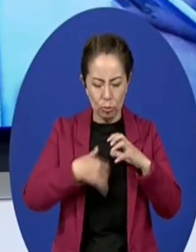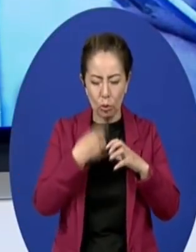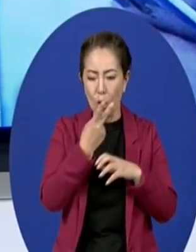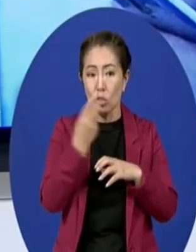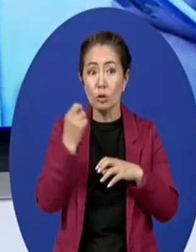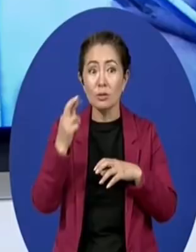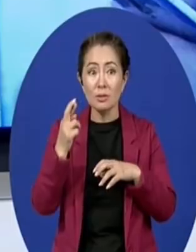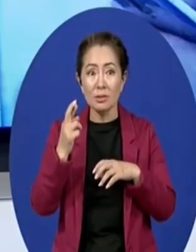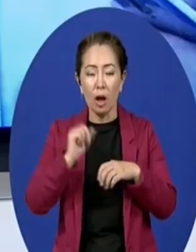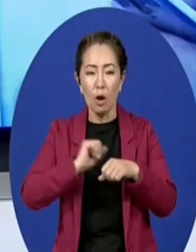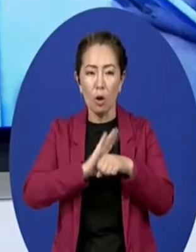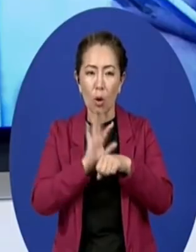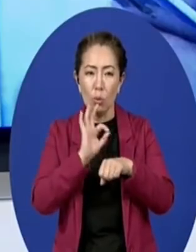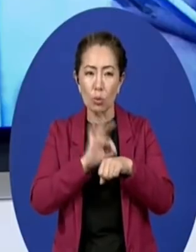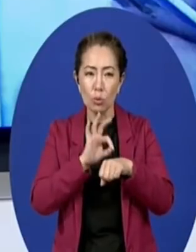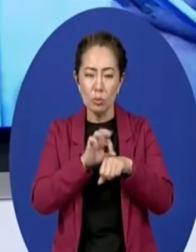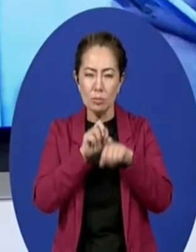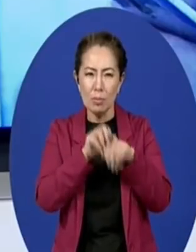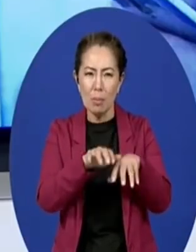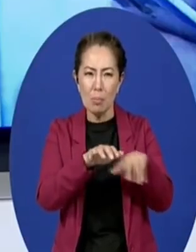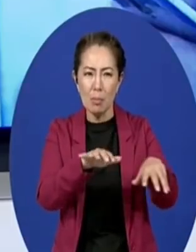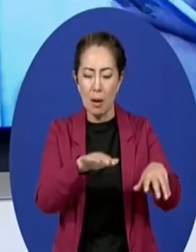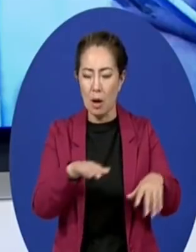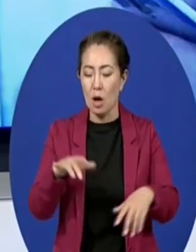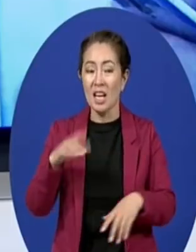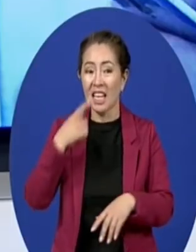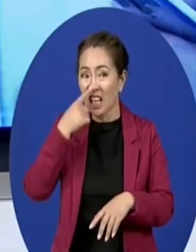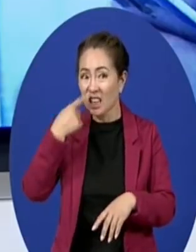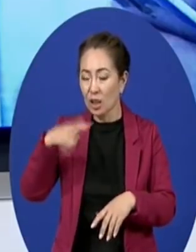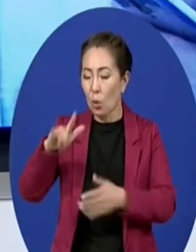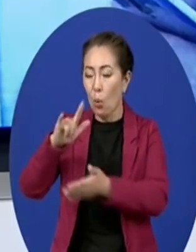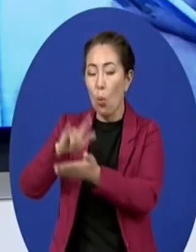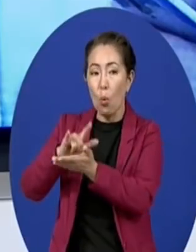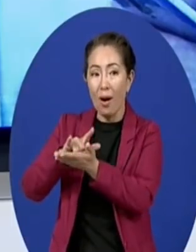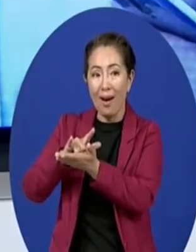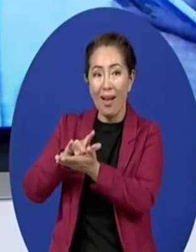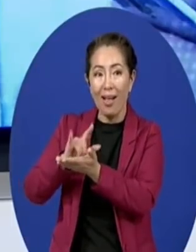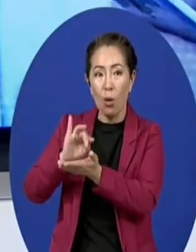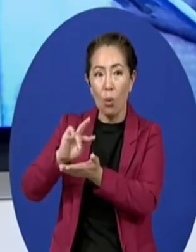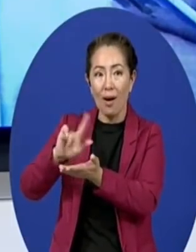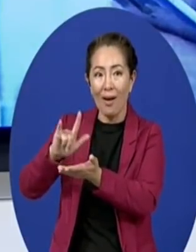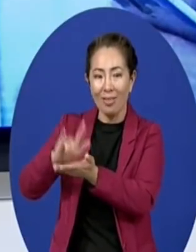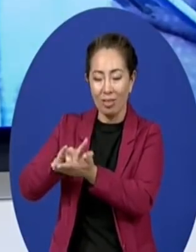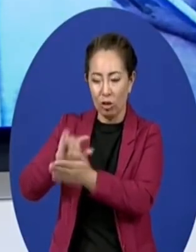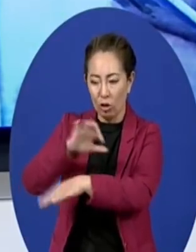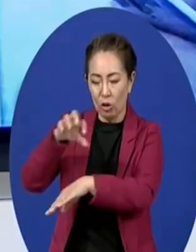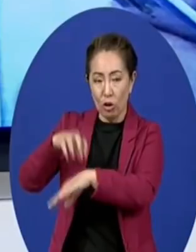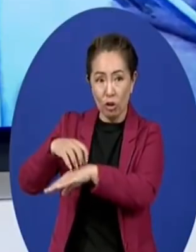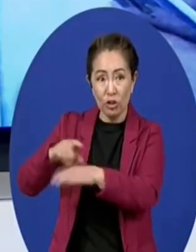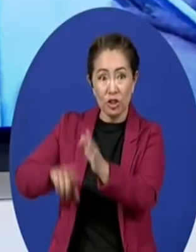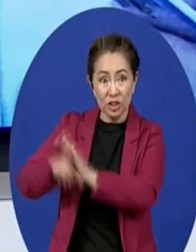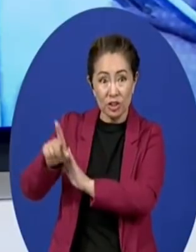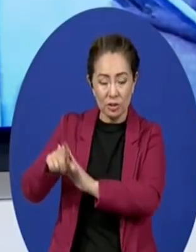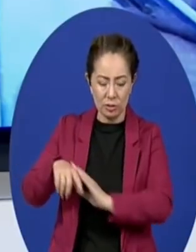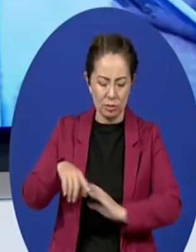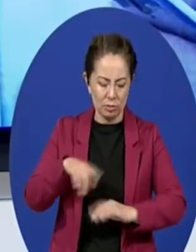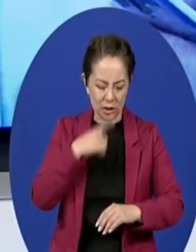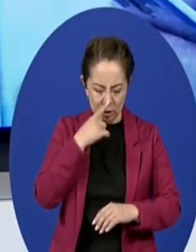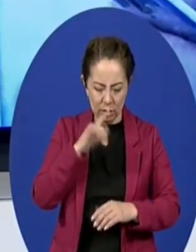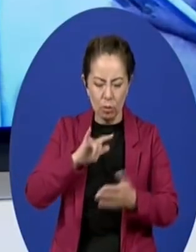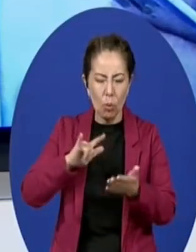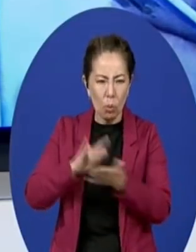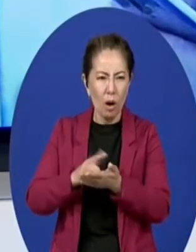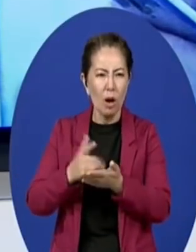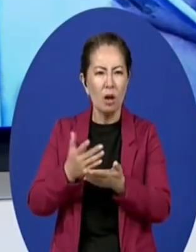хүнд халдварлаад байгаа коронавирусны халдвар Хятадын Ухаан хотоос үүсэлтэй гэж үздэг. Ухаан хот энхүү цар дахлын анхны голомт болж байсан